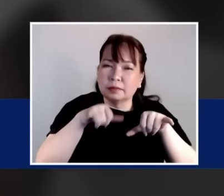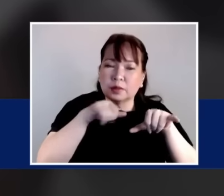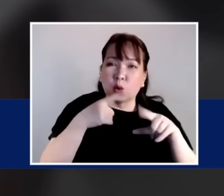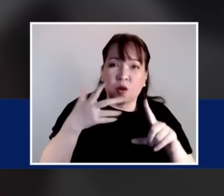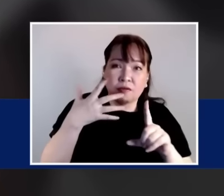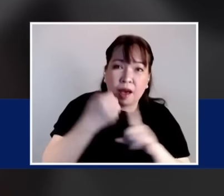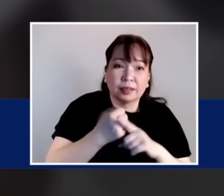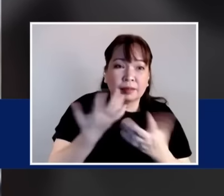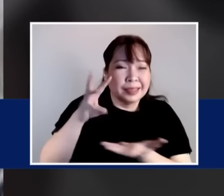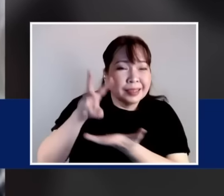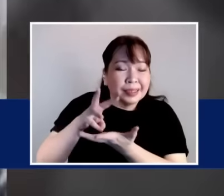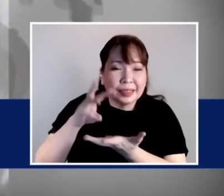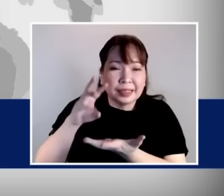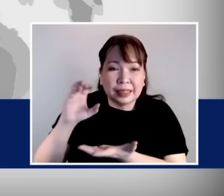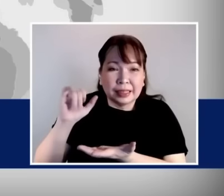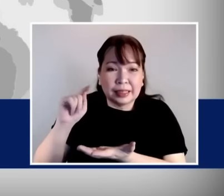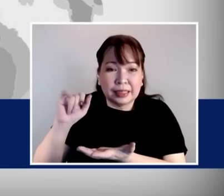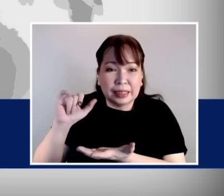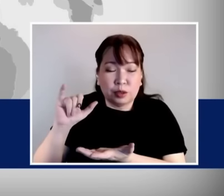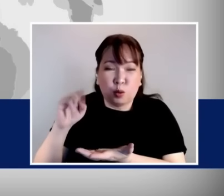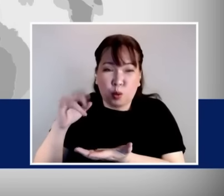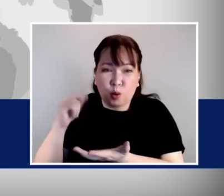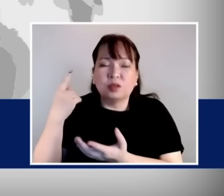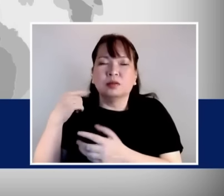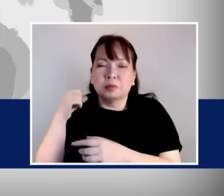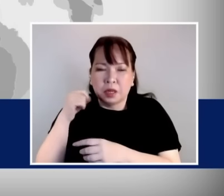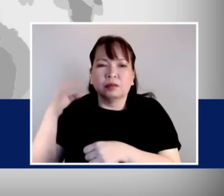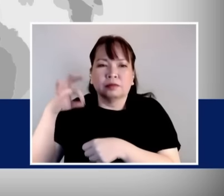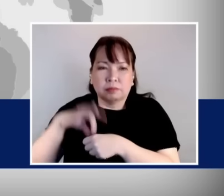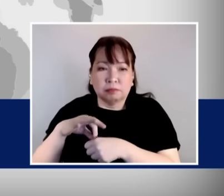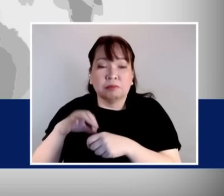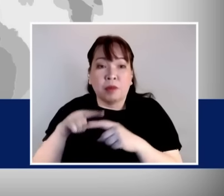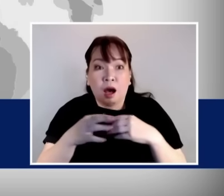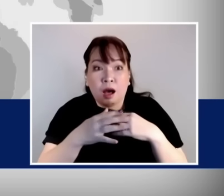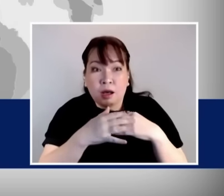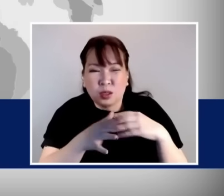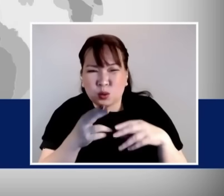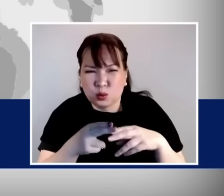para maagang makaboto. Ilang minuto lang ang nakalipas,